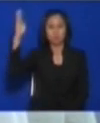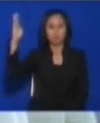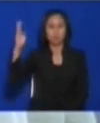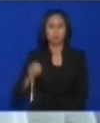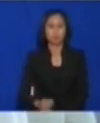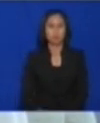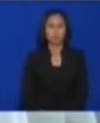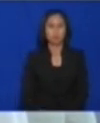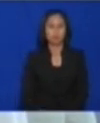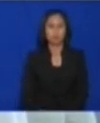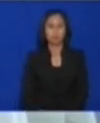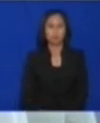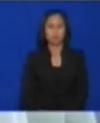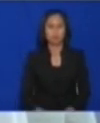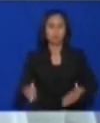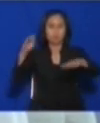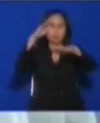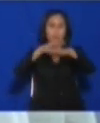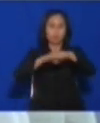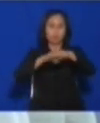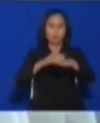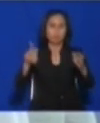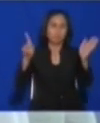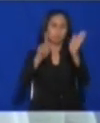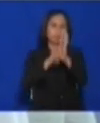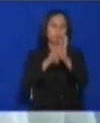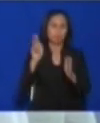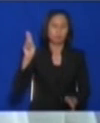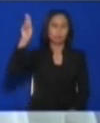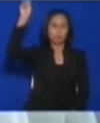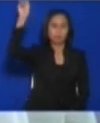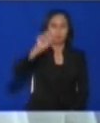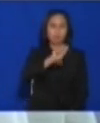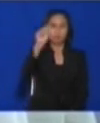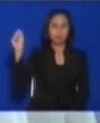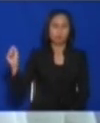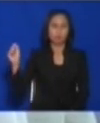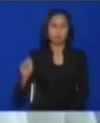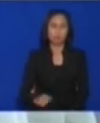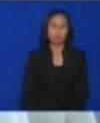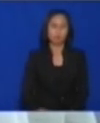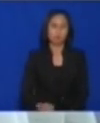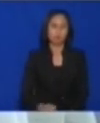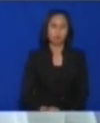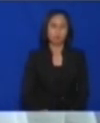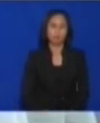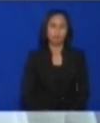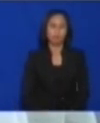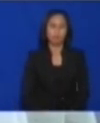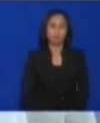pada ketuhanan yang maha esa dengan indikator ibadah kerja keseharian